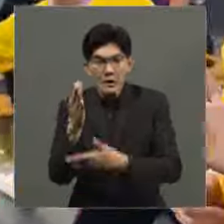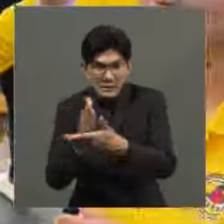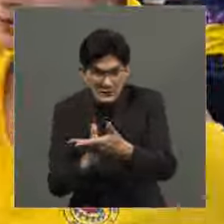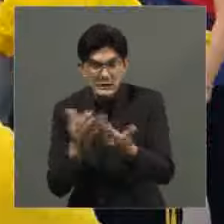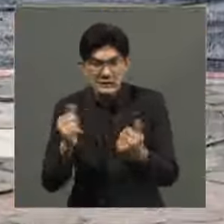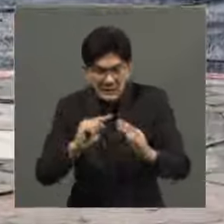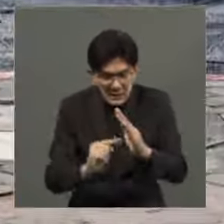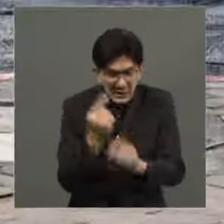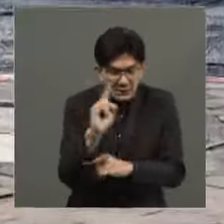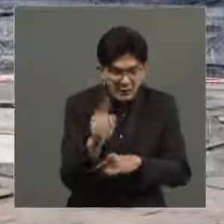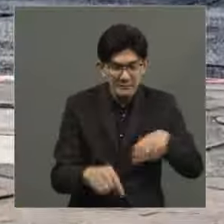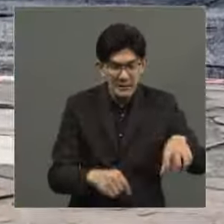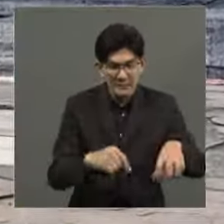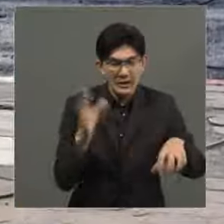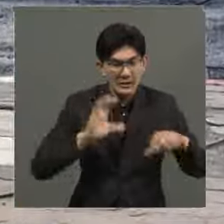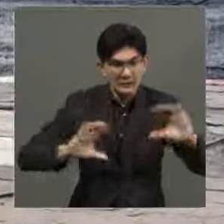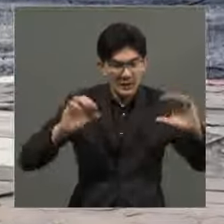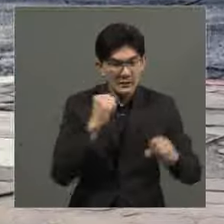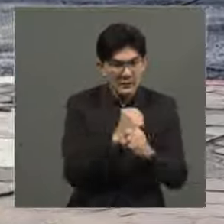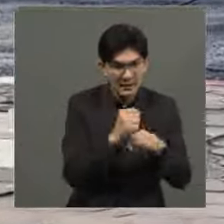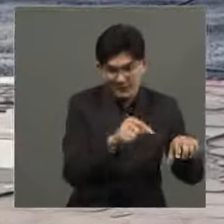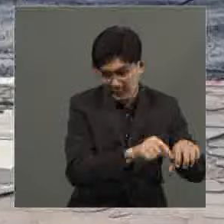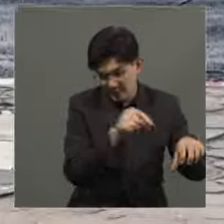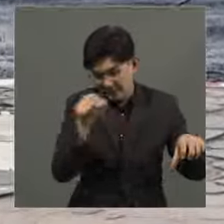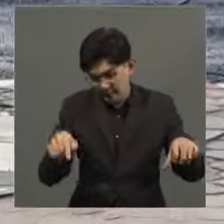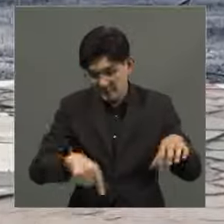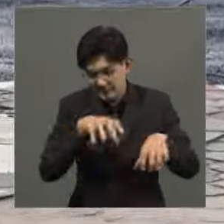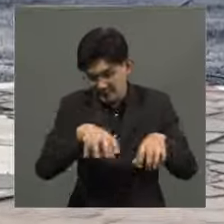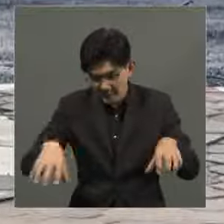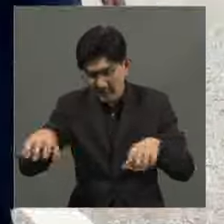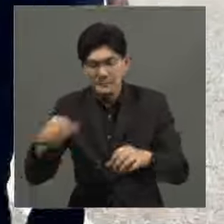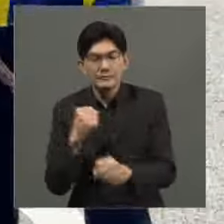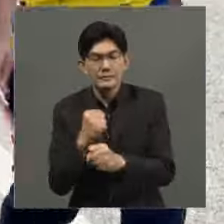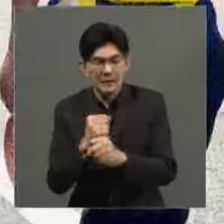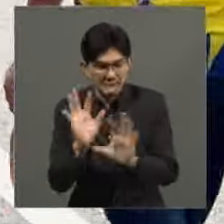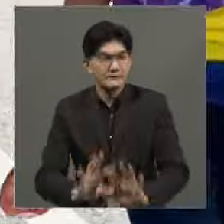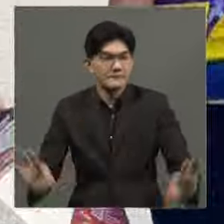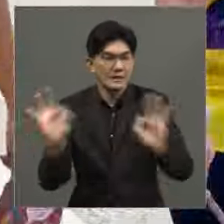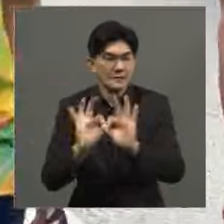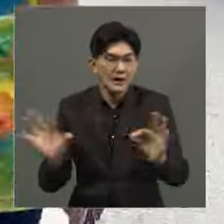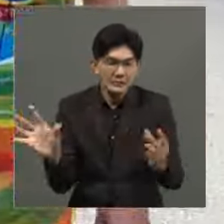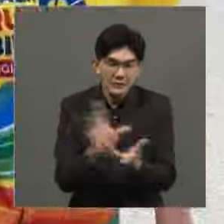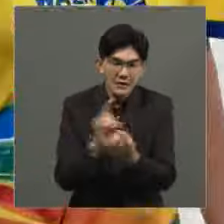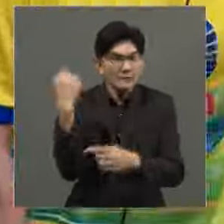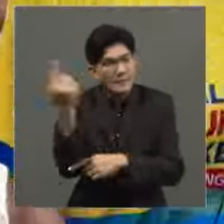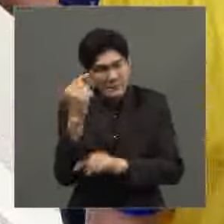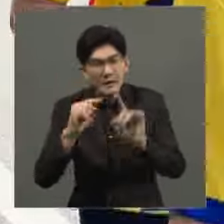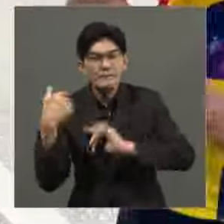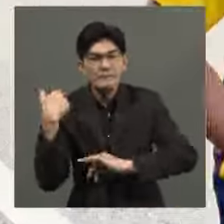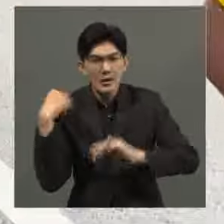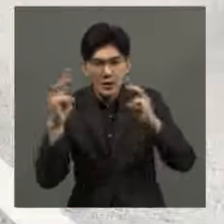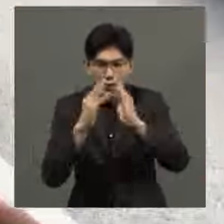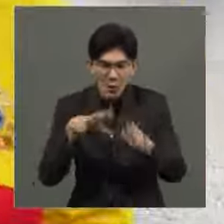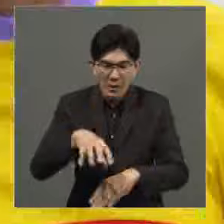ก็เริ่มจากบริเวณหน้าศาลกลางจังหวัดนะครับผ่านจุดสำคัญำคัญแหล่งท่องเที่ยวทางศิลปะวัฒนธรรมของจังหวัดอย่างวัด